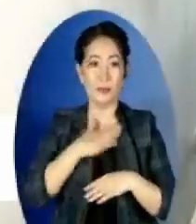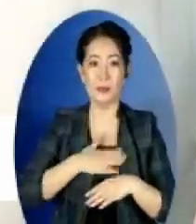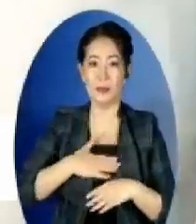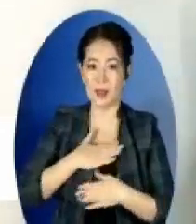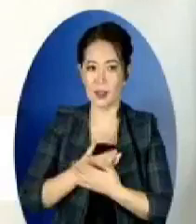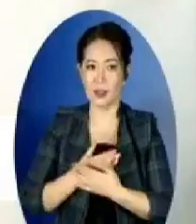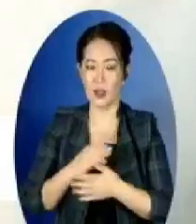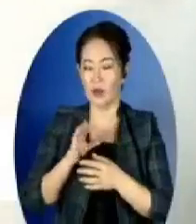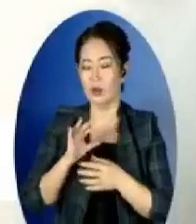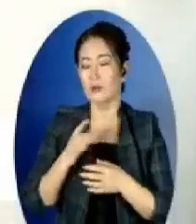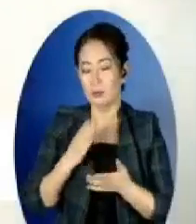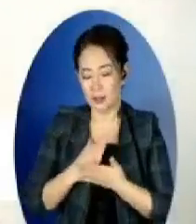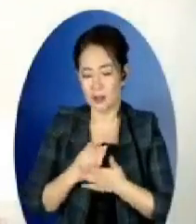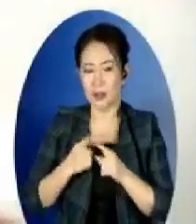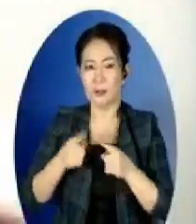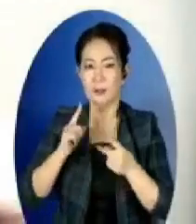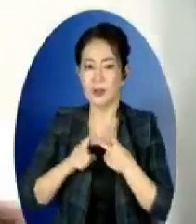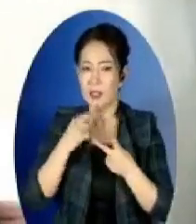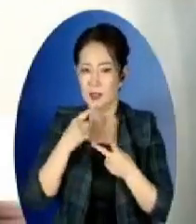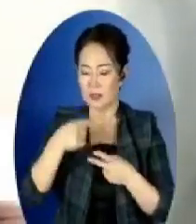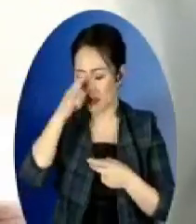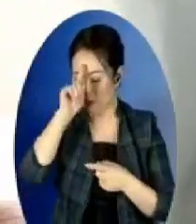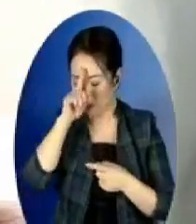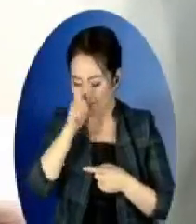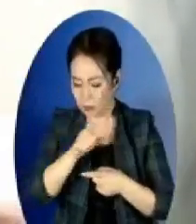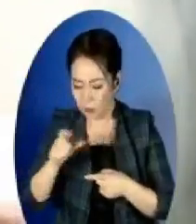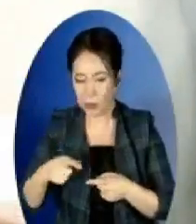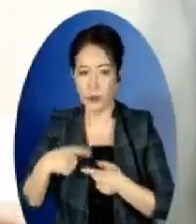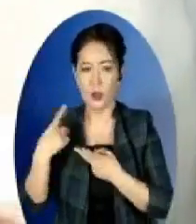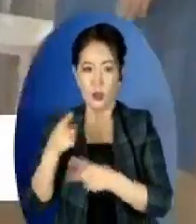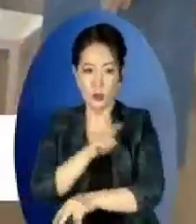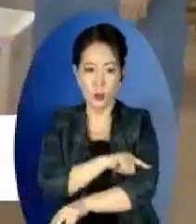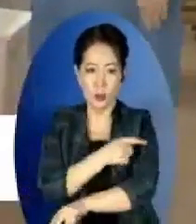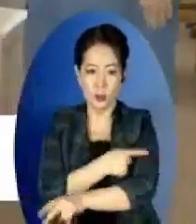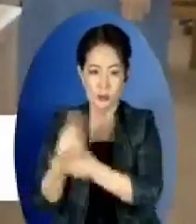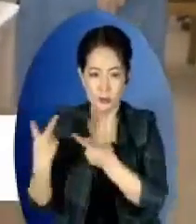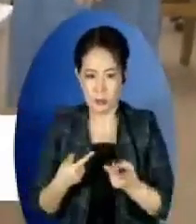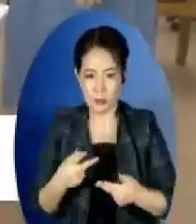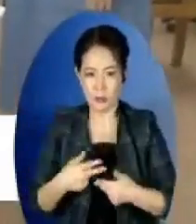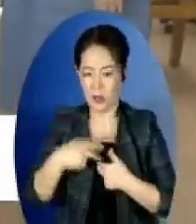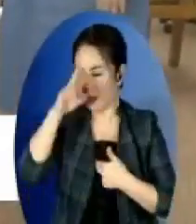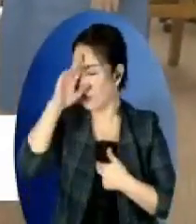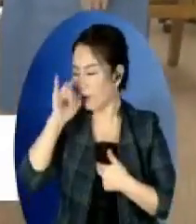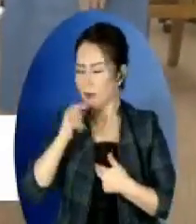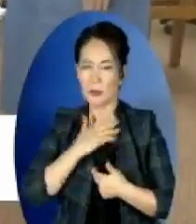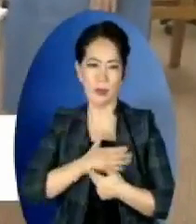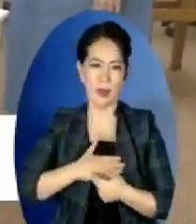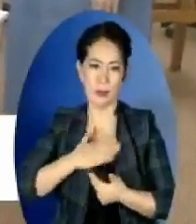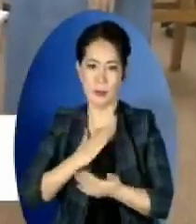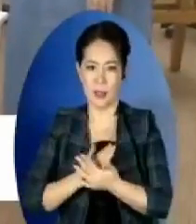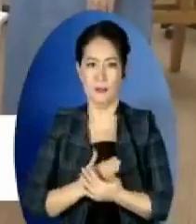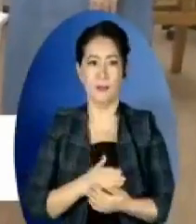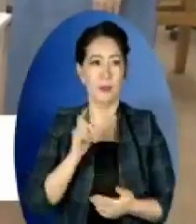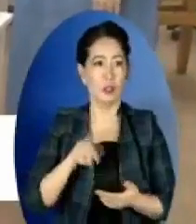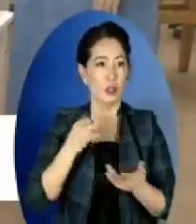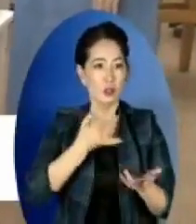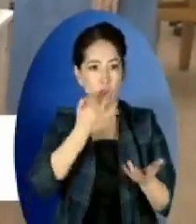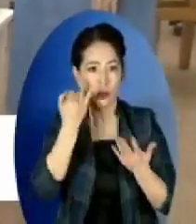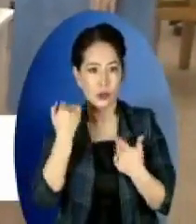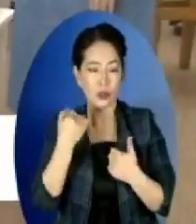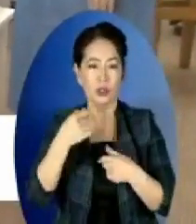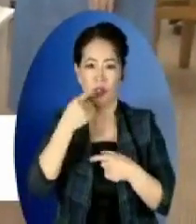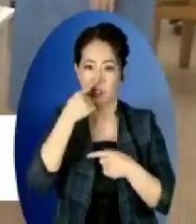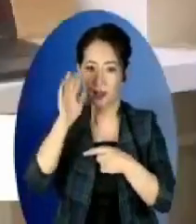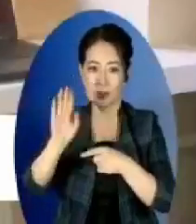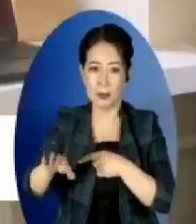өөр хэлж ярих юм гэвэл манай эмч сүвлэгч нарт үнэхээр их баярлалаа. Бүгд Найрамдах хятад улсад 7 хоног оюутнууд тус эмнэлгийн хяналтанд